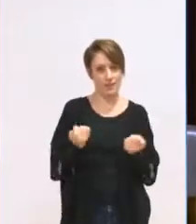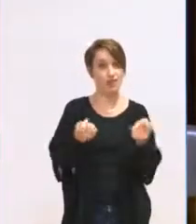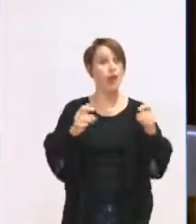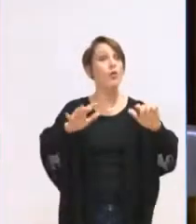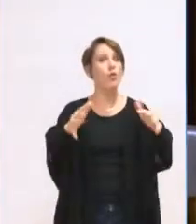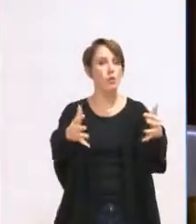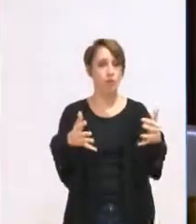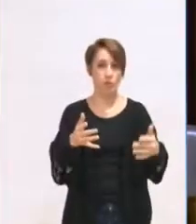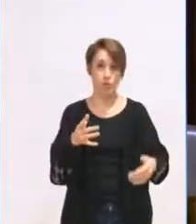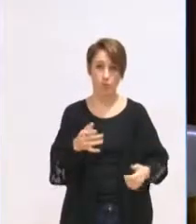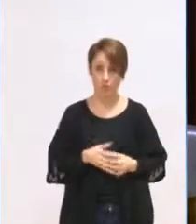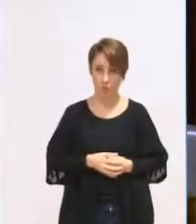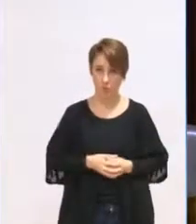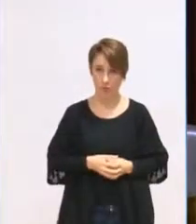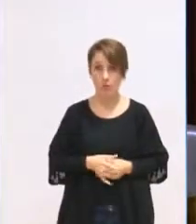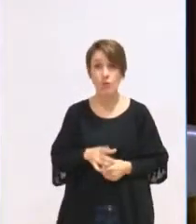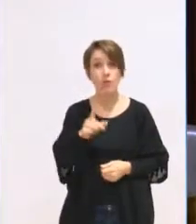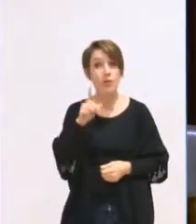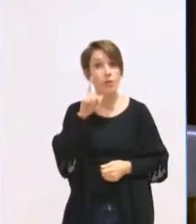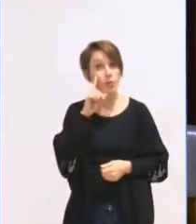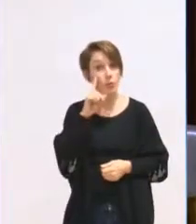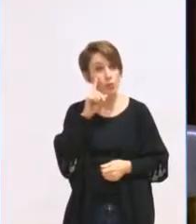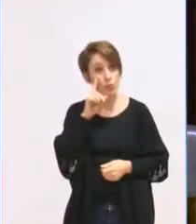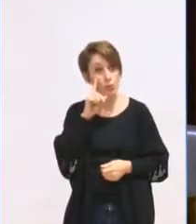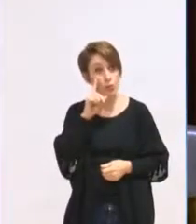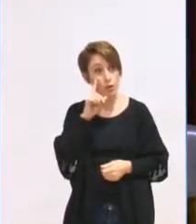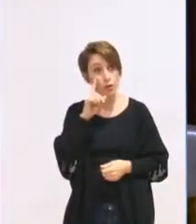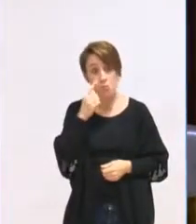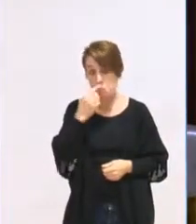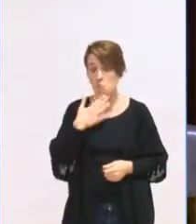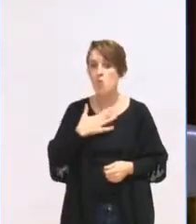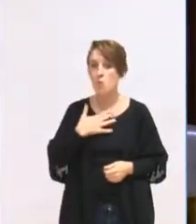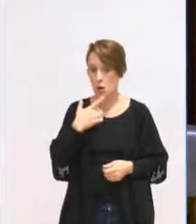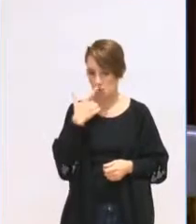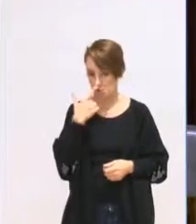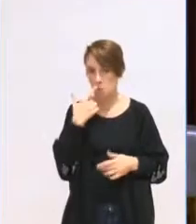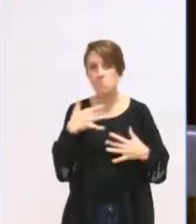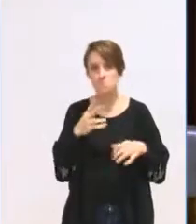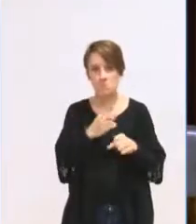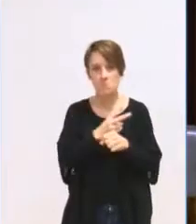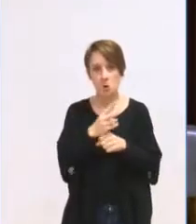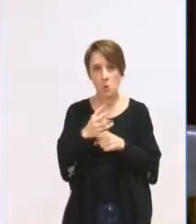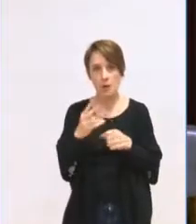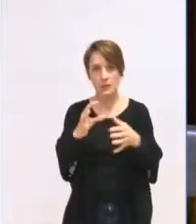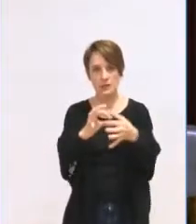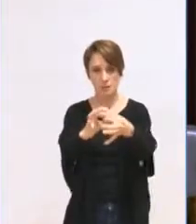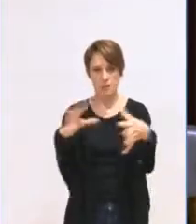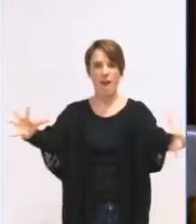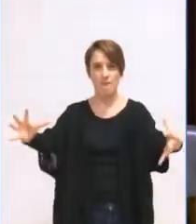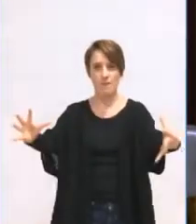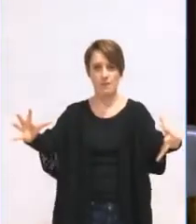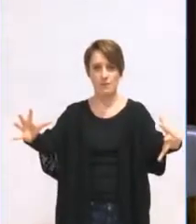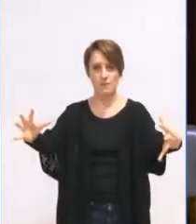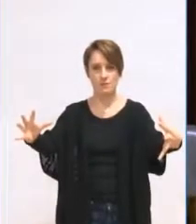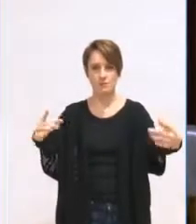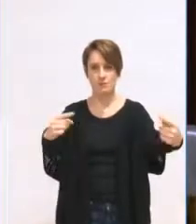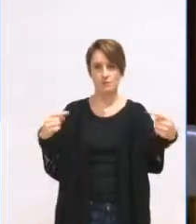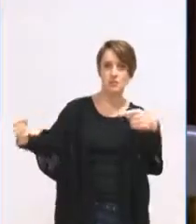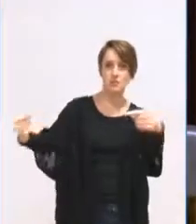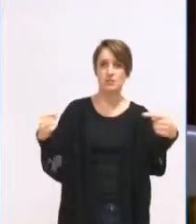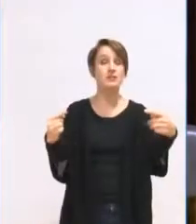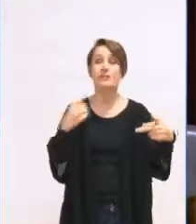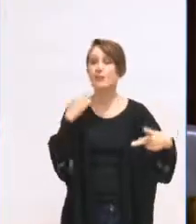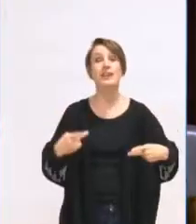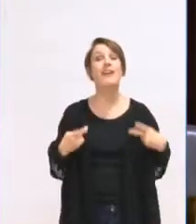encore la fracture potentiellement dévastatrice de cette décision dans ce qu'on appelle le vivre